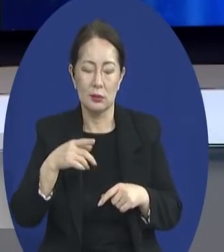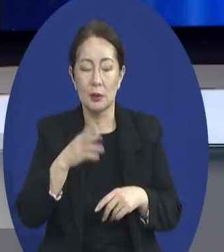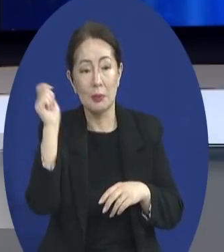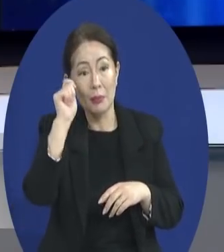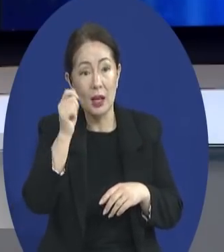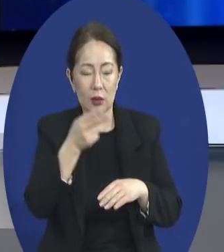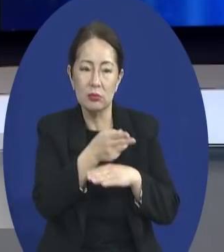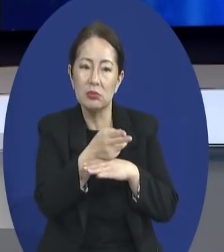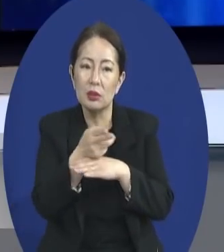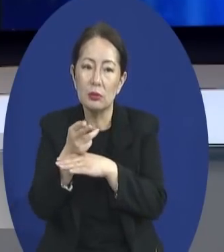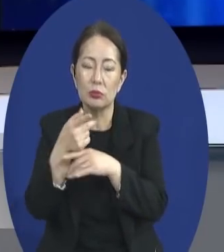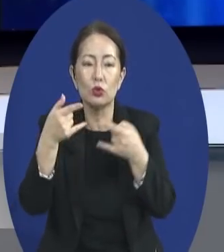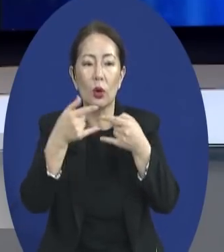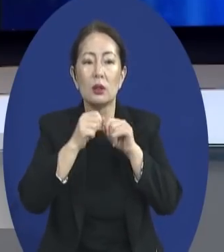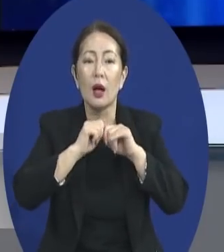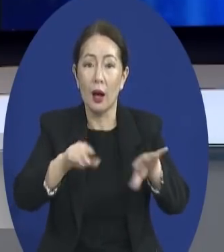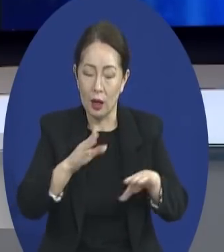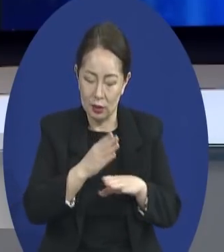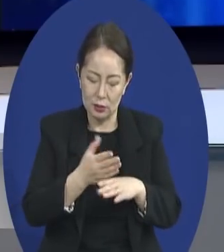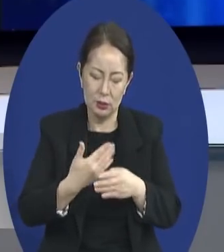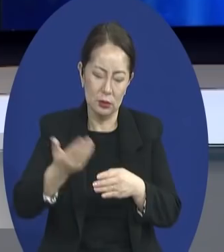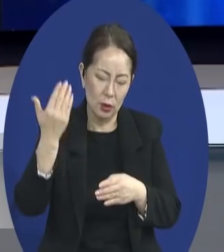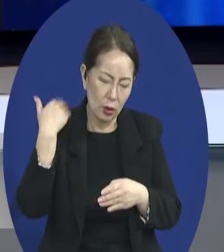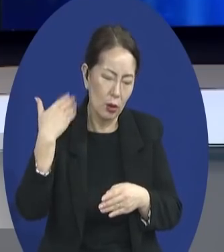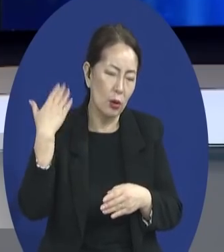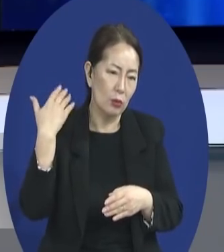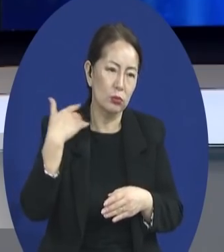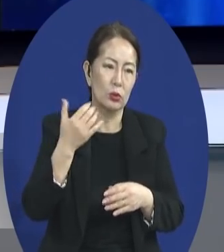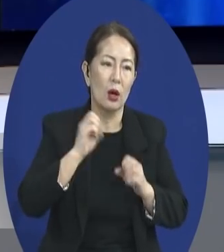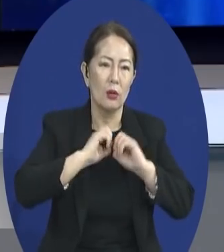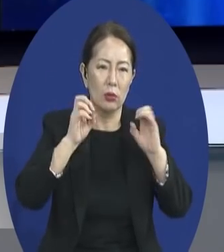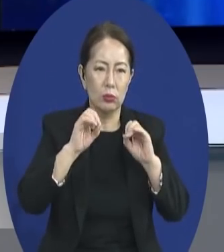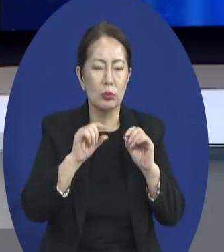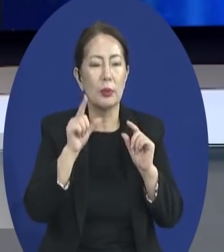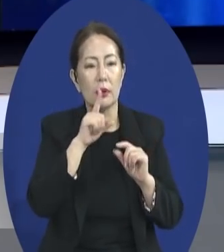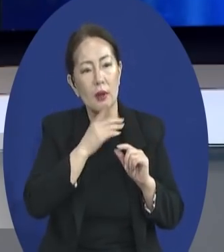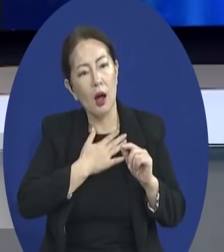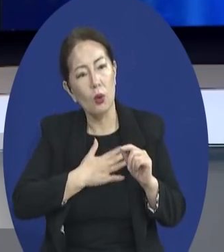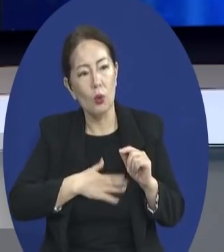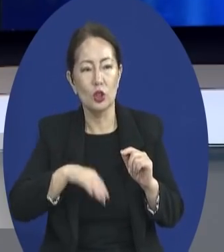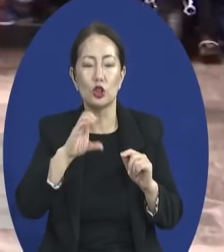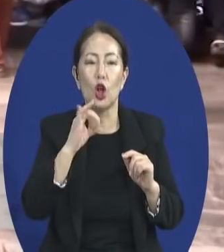бол Куала-Лампурын витронист хамхагдах уламжлалт салат бодуулах арга хэмжээ даруйхан болж өнгөрлөө.